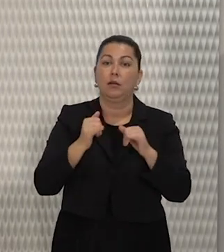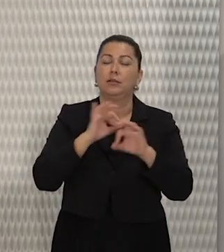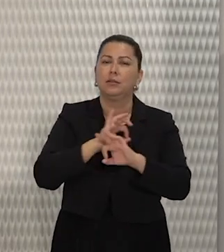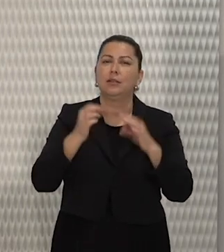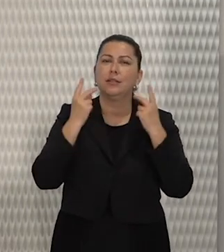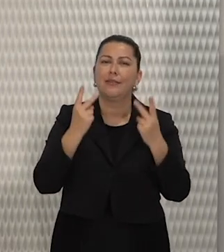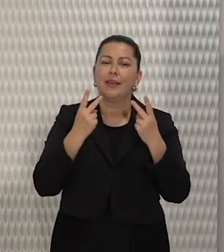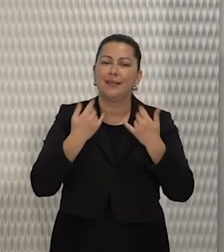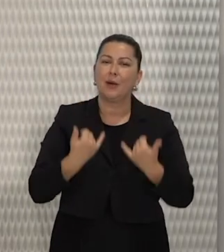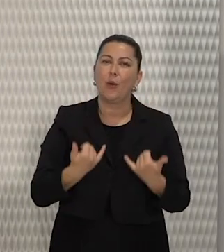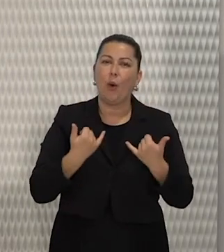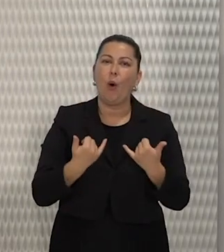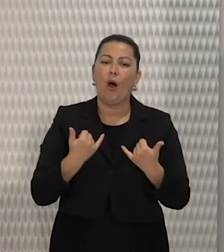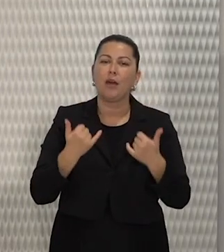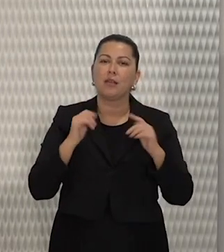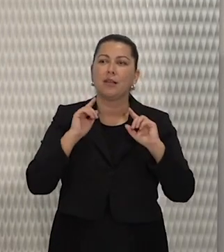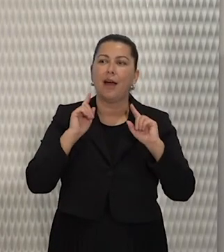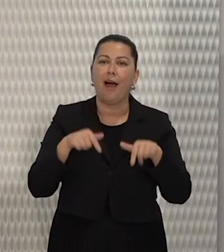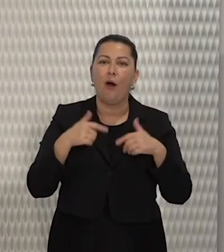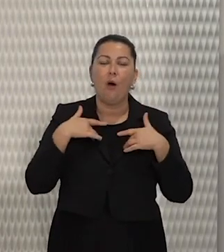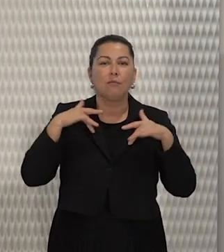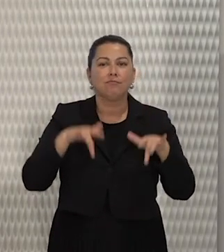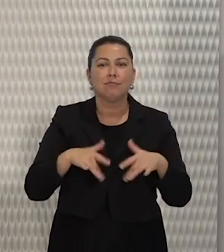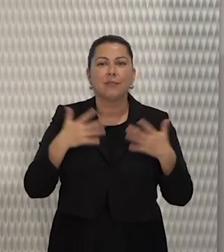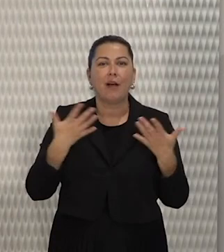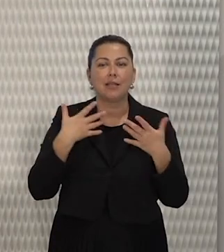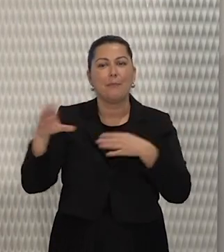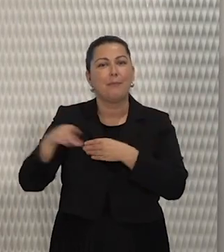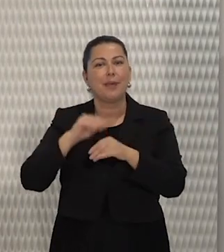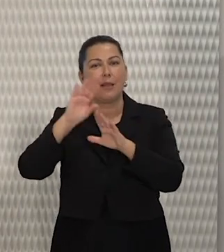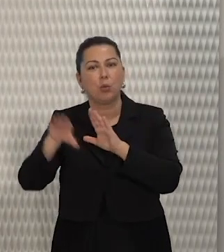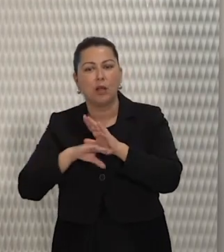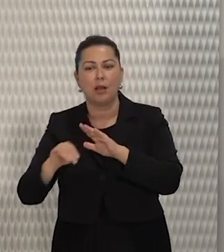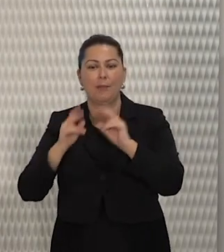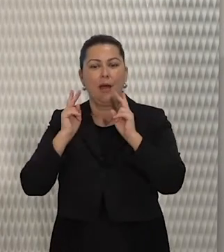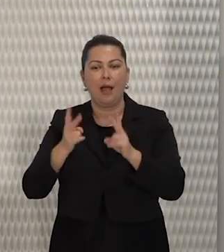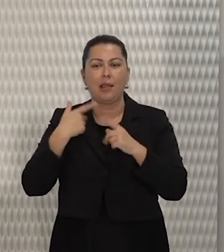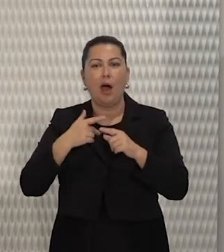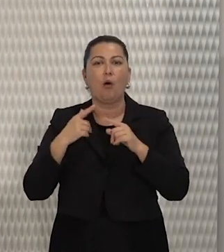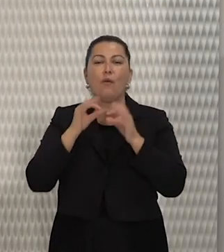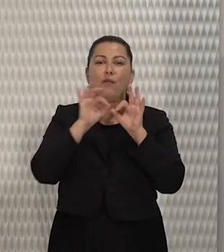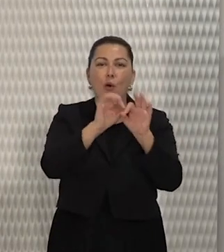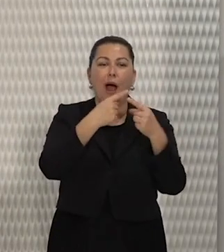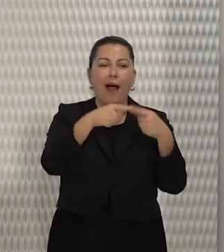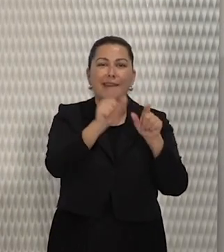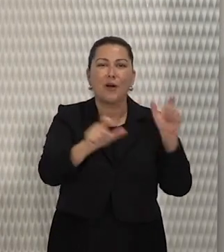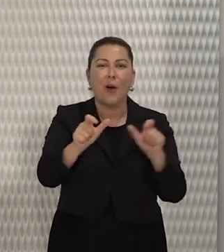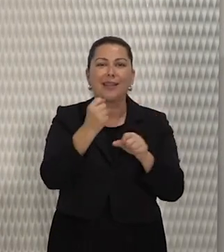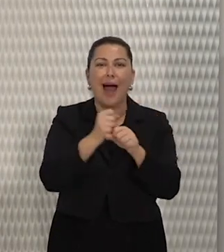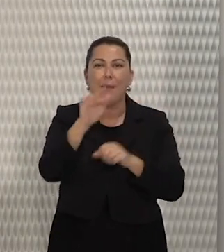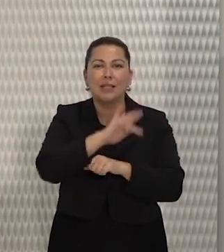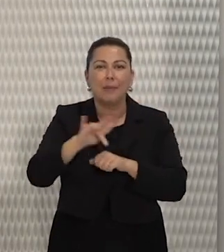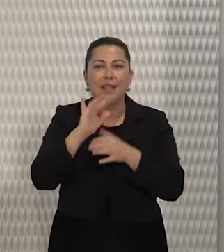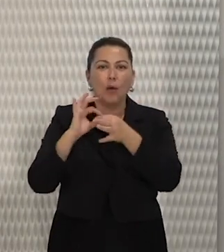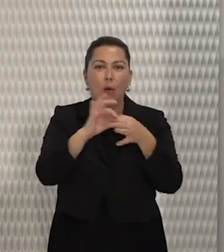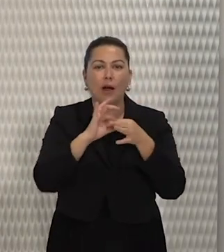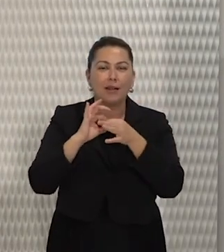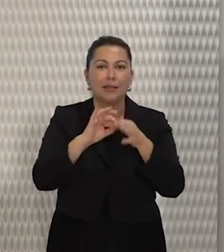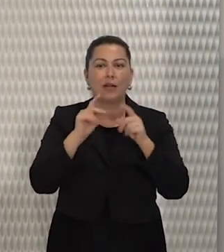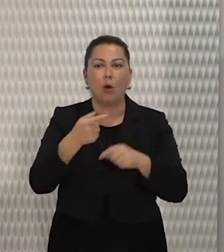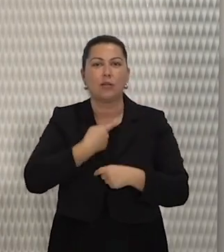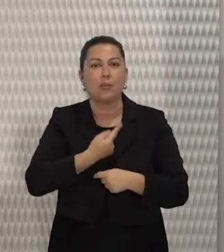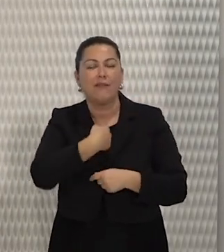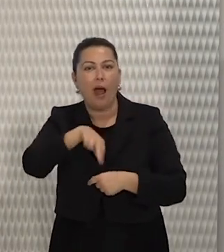in der Position natürlich auch als Mitunternehmer kann ich Arbeitsplätze organisieren und zur Verfügung stellen, in der Verantwortung diese